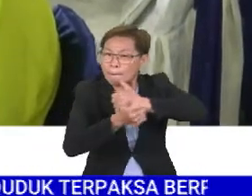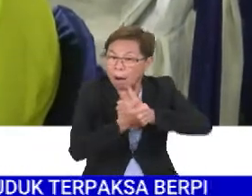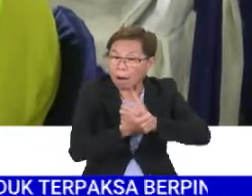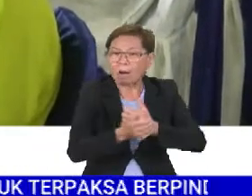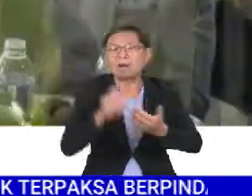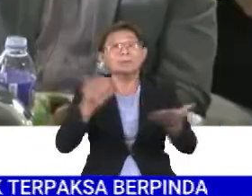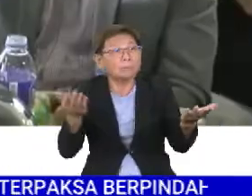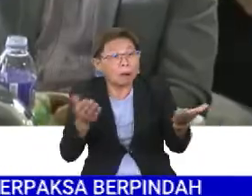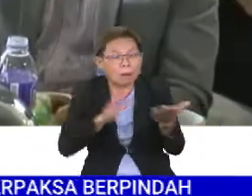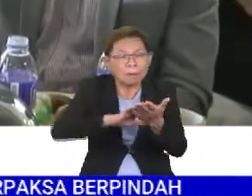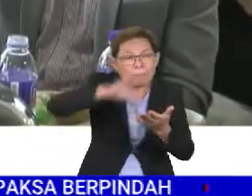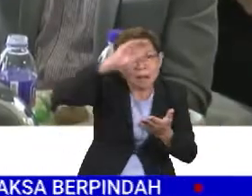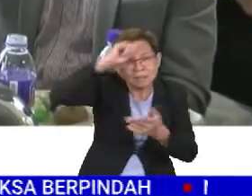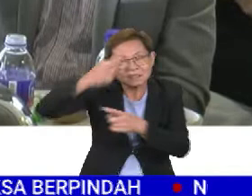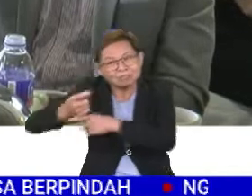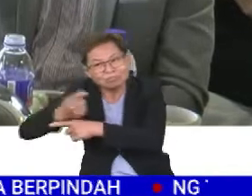menerusi pembelajaran simulasi.